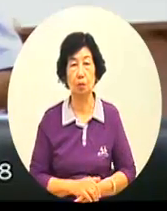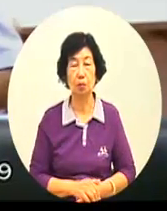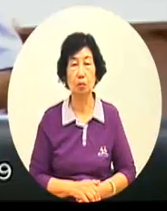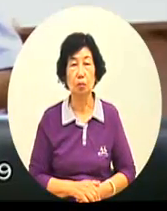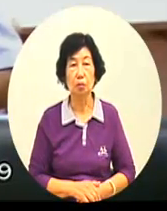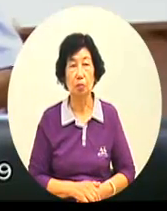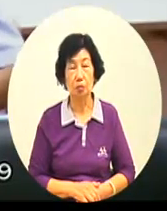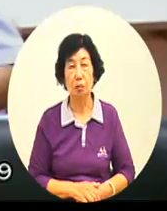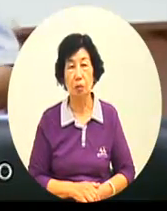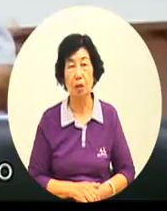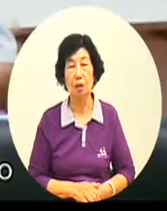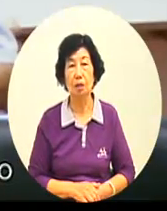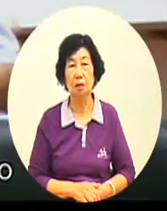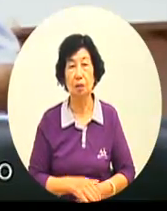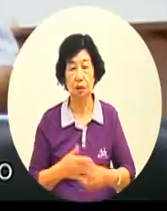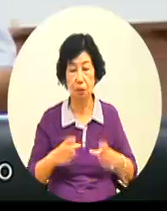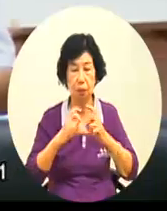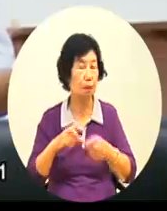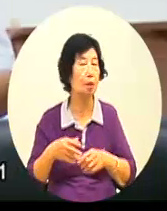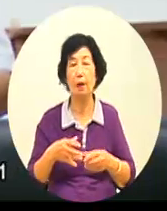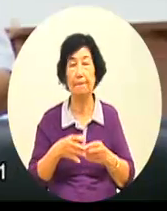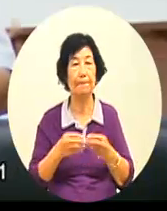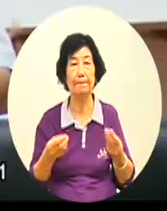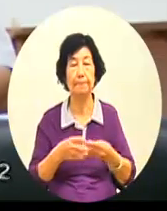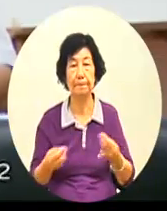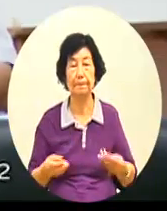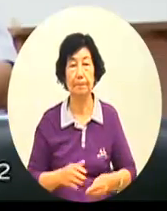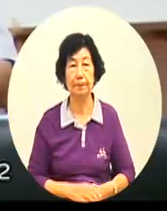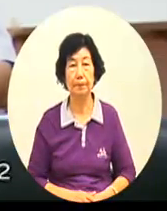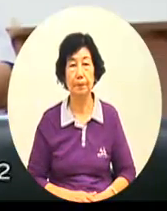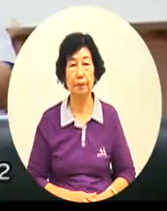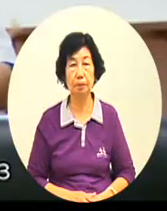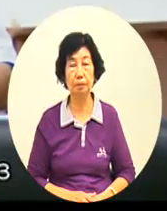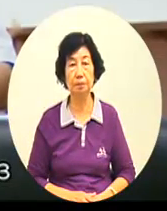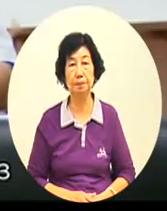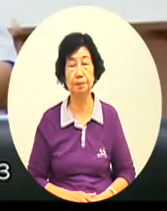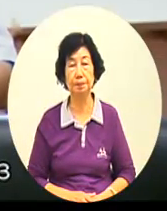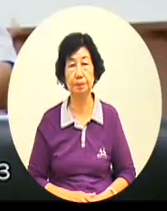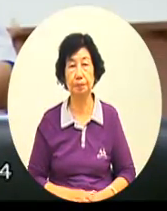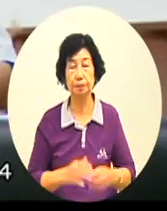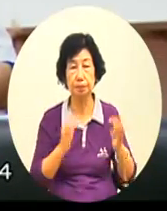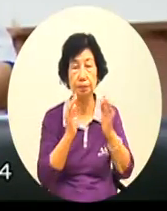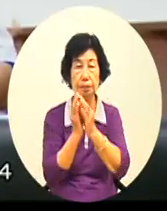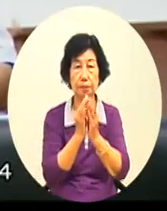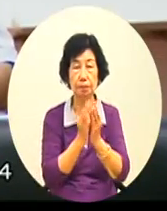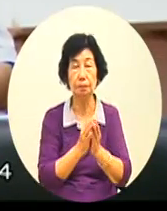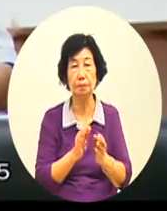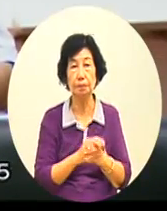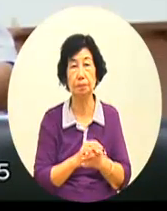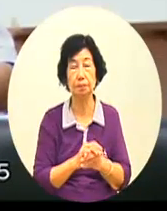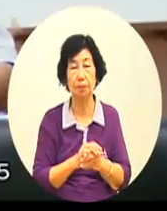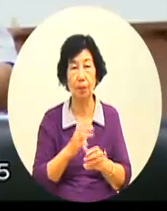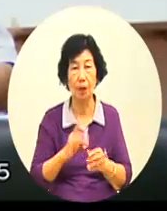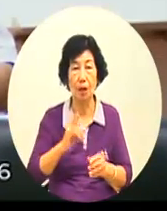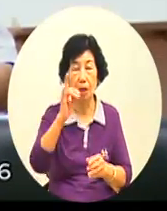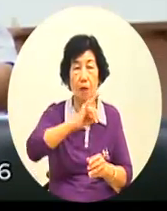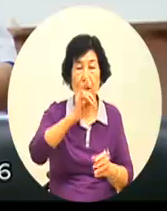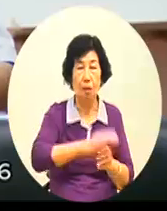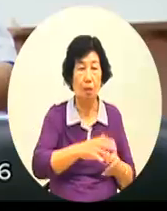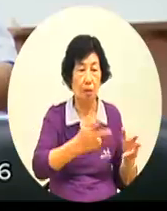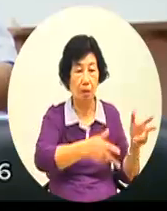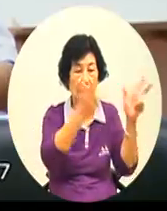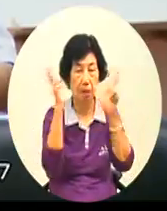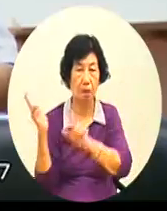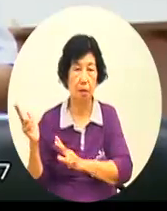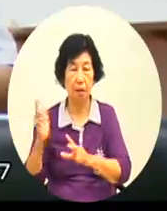复啊、哦。那么下一个问题，桃园的龙桥进化的进度